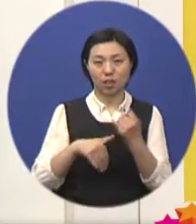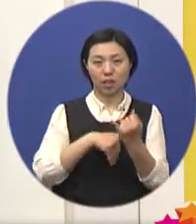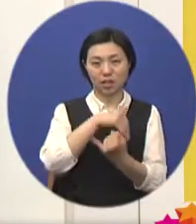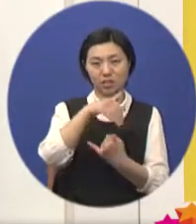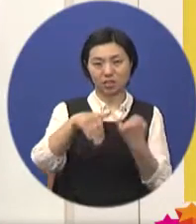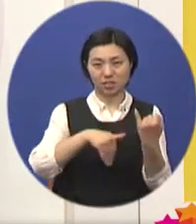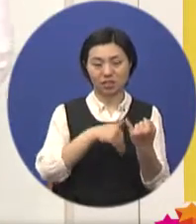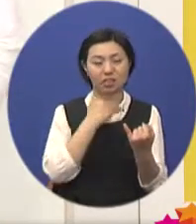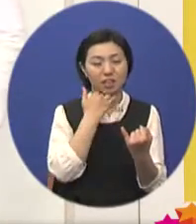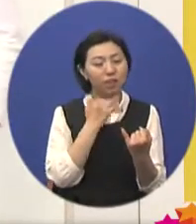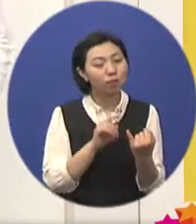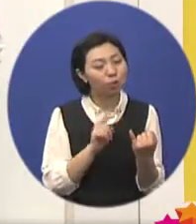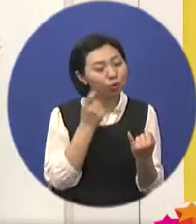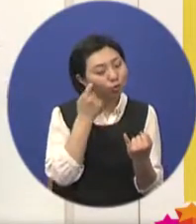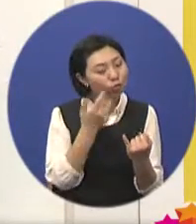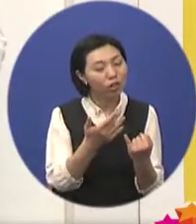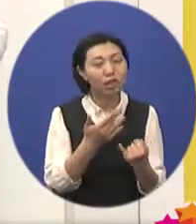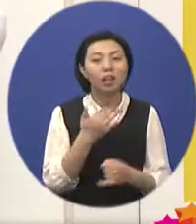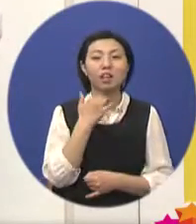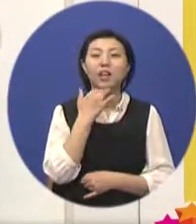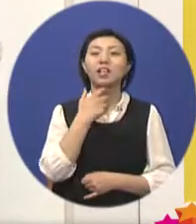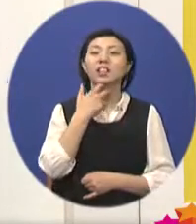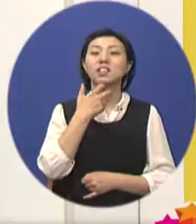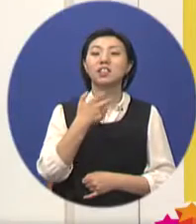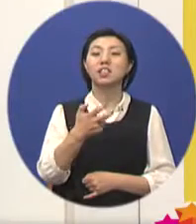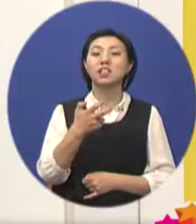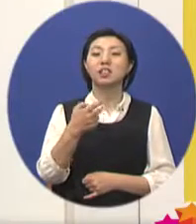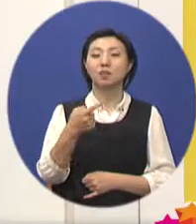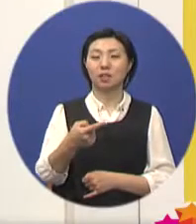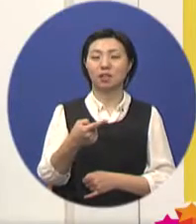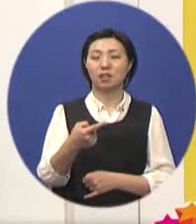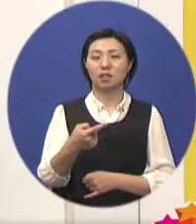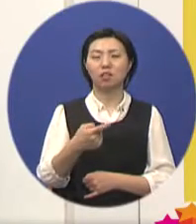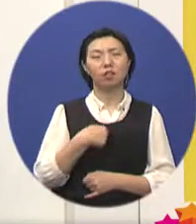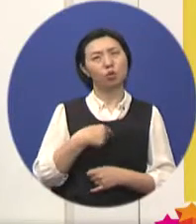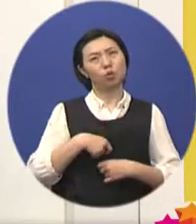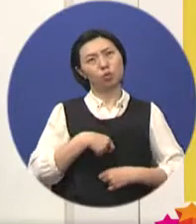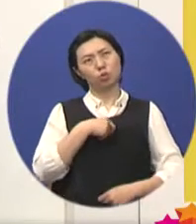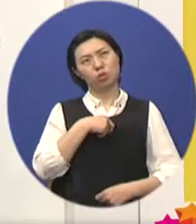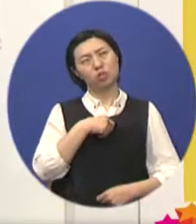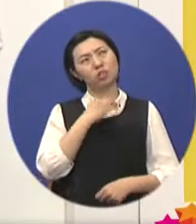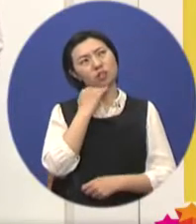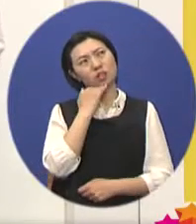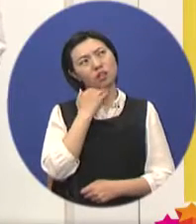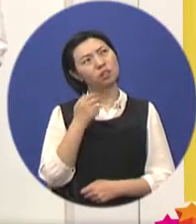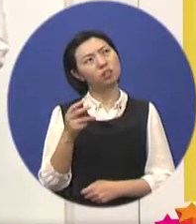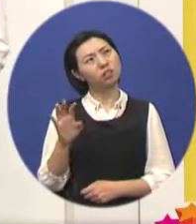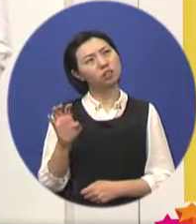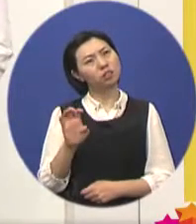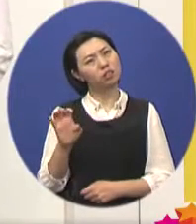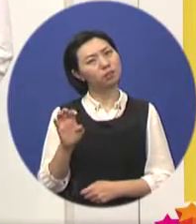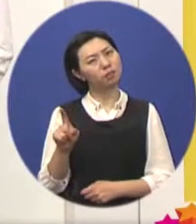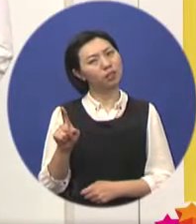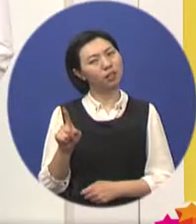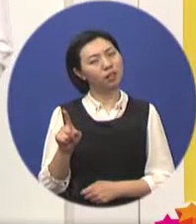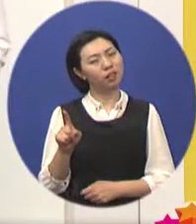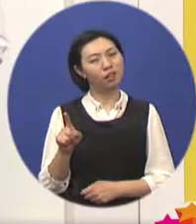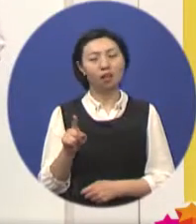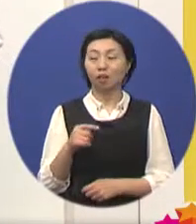1반입니다. 아유, 목소리도 세상에. 좋으셔라. 제가 사실은 목소리 듣고 네. 한 41살. 저는 50대.